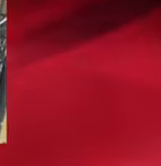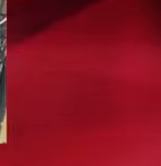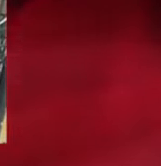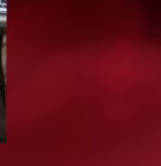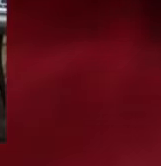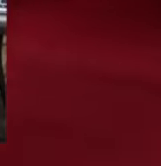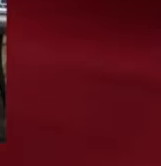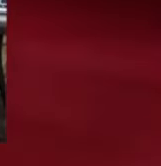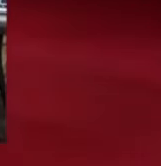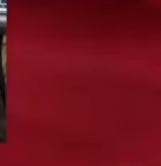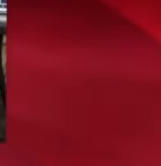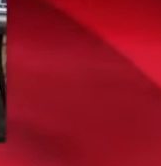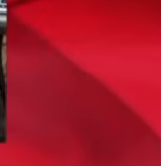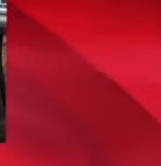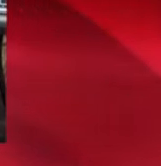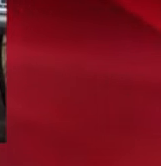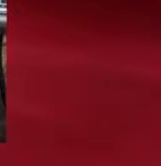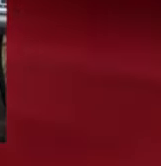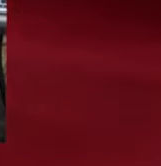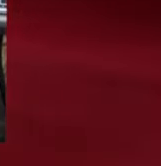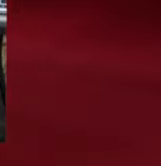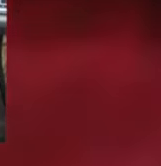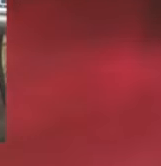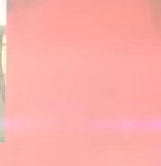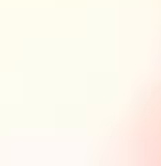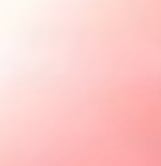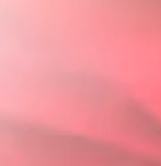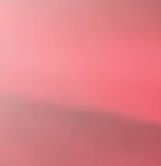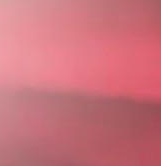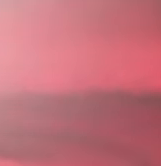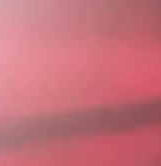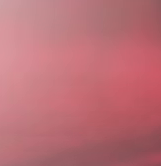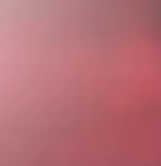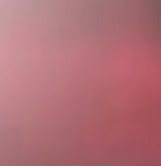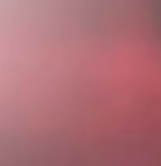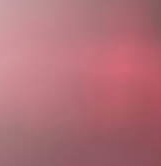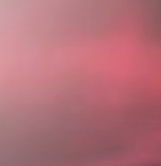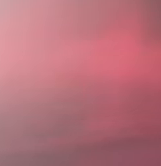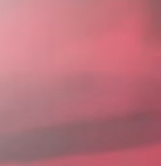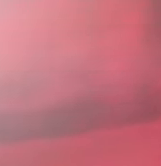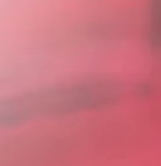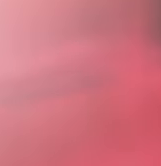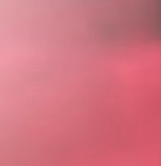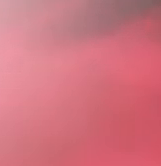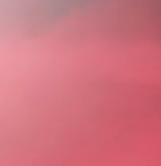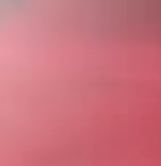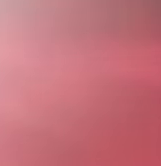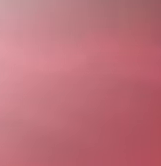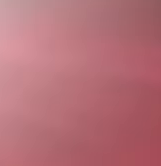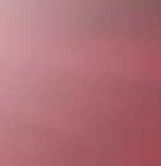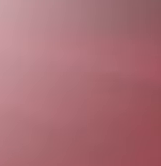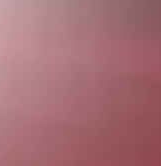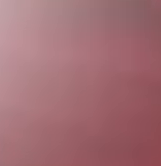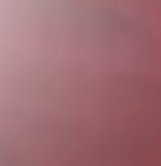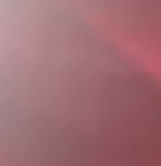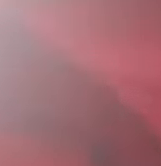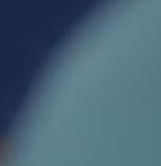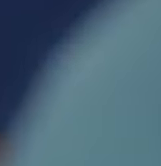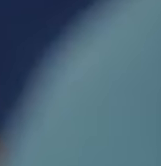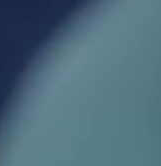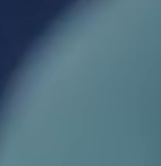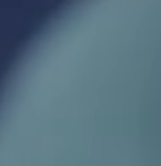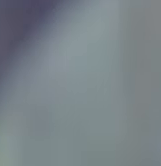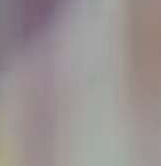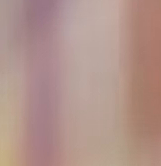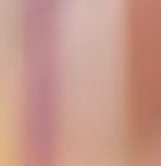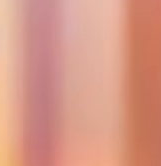pagmamahala. Kailan may hindi nyo iniwa. Only from GMA Music, the best of homegrown music.